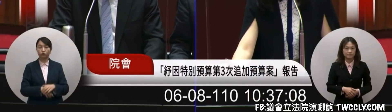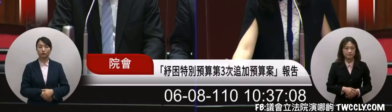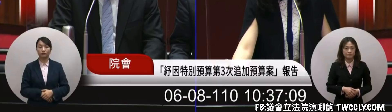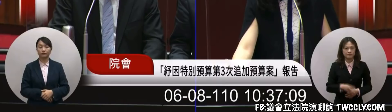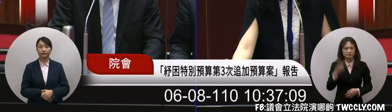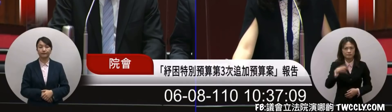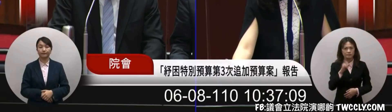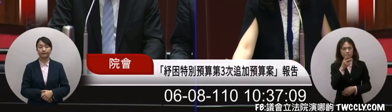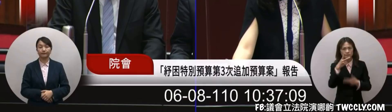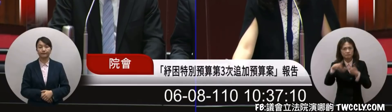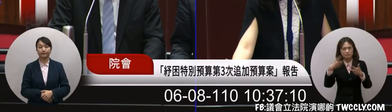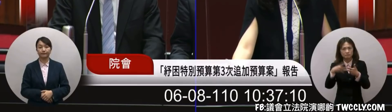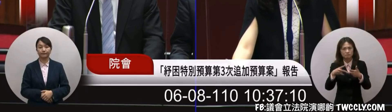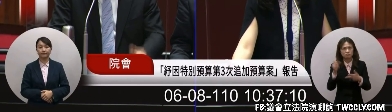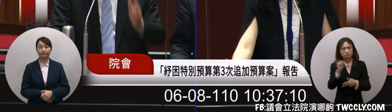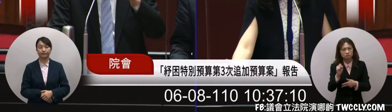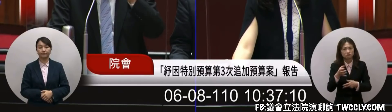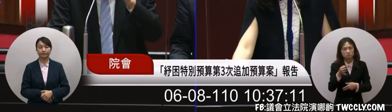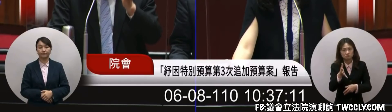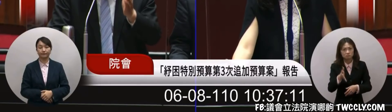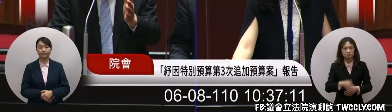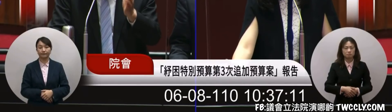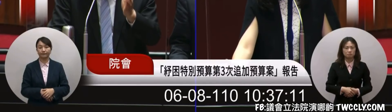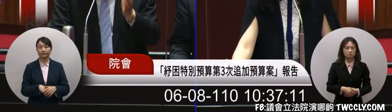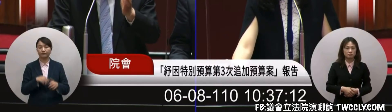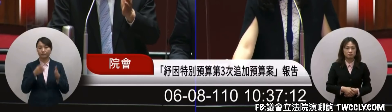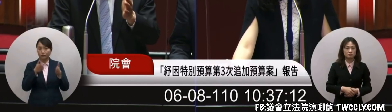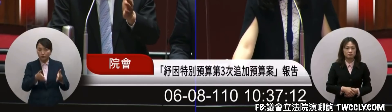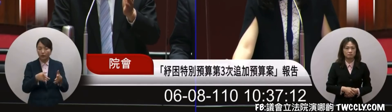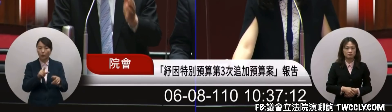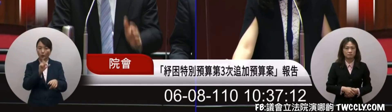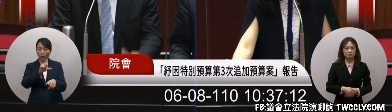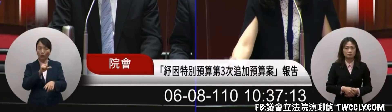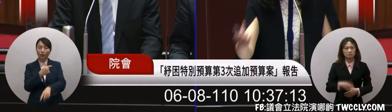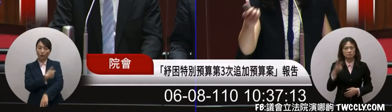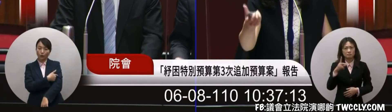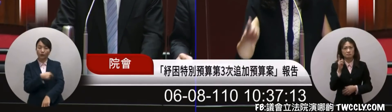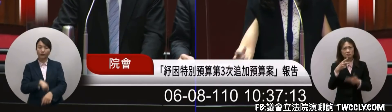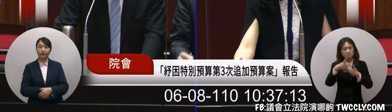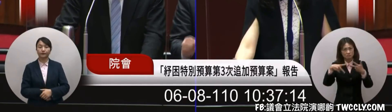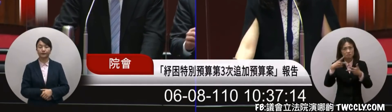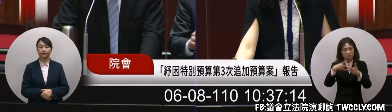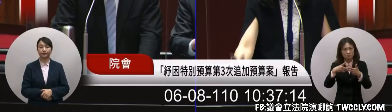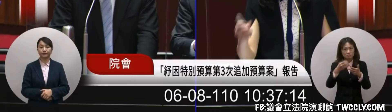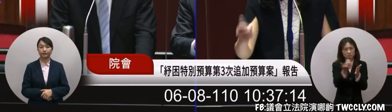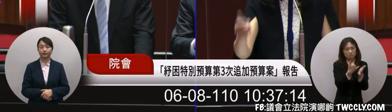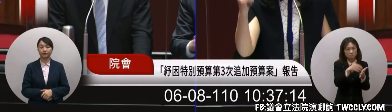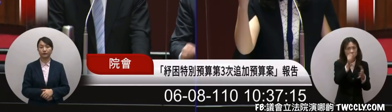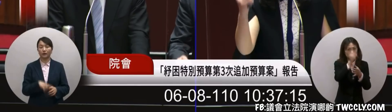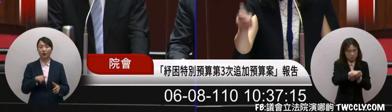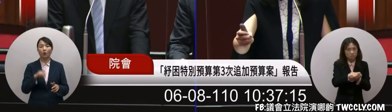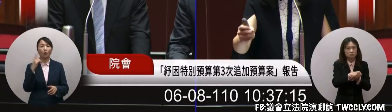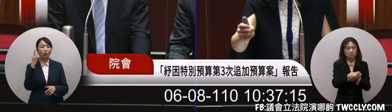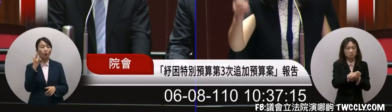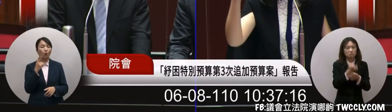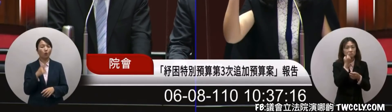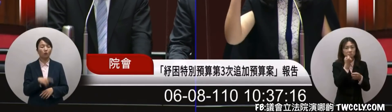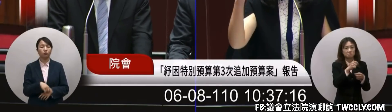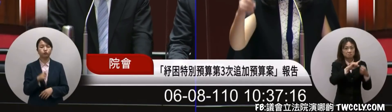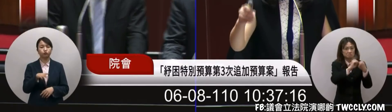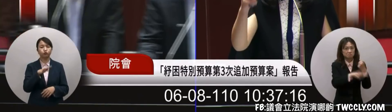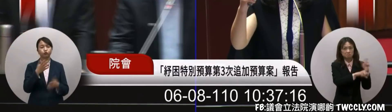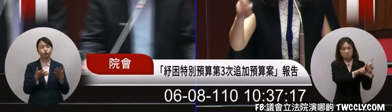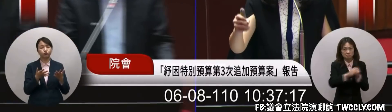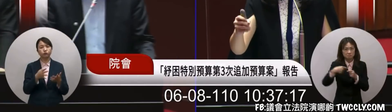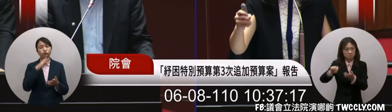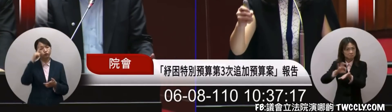个月为什么不行？ 我们对疫苗 多等半个月，你就有预算合理合法的去使用。 多等个，